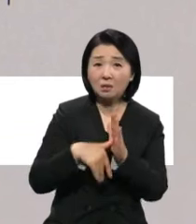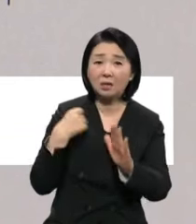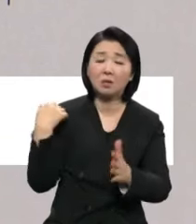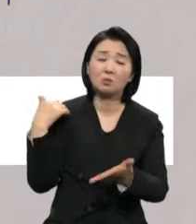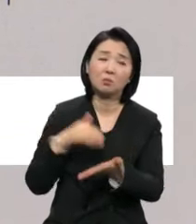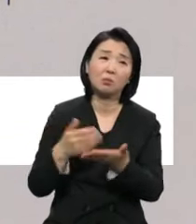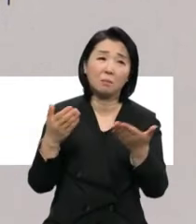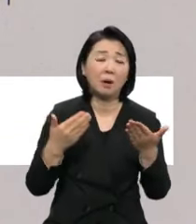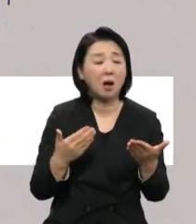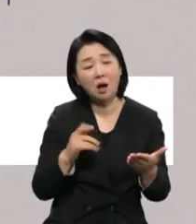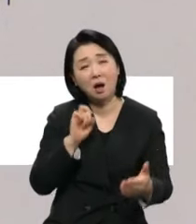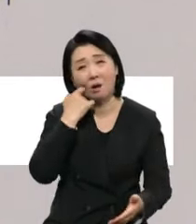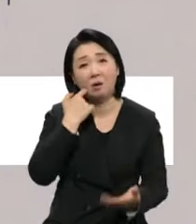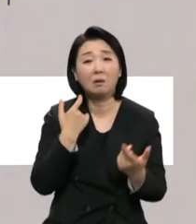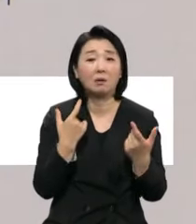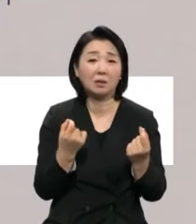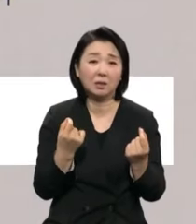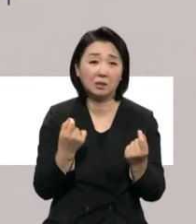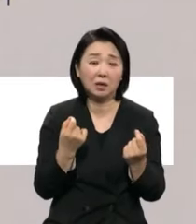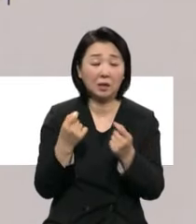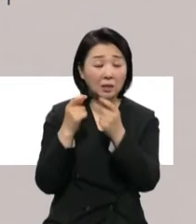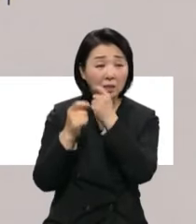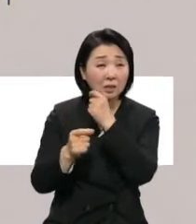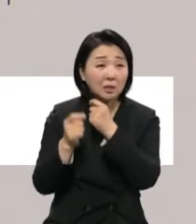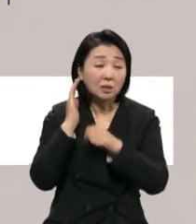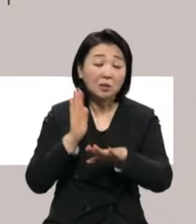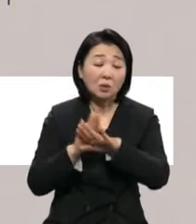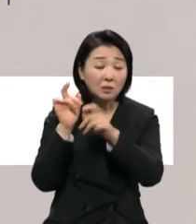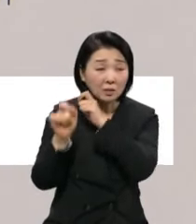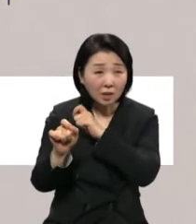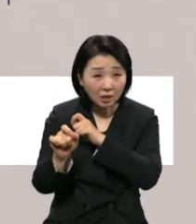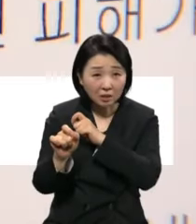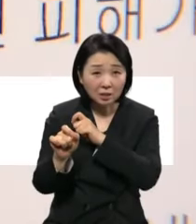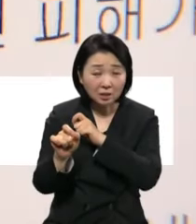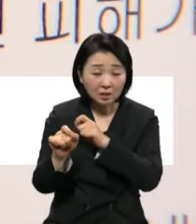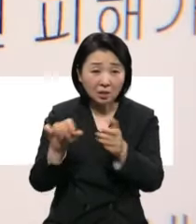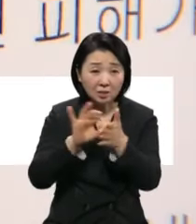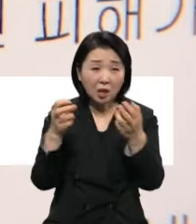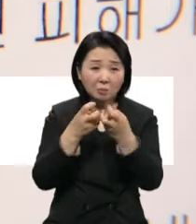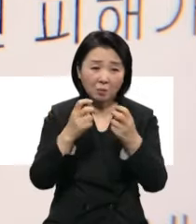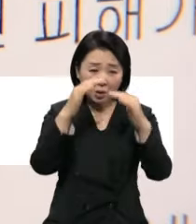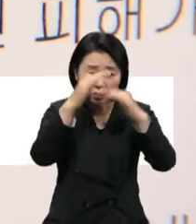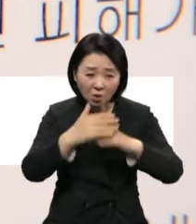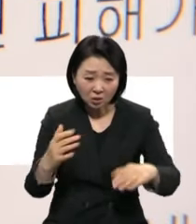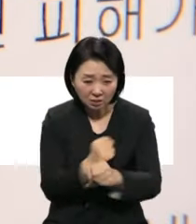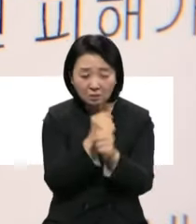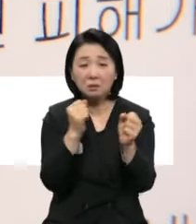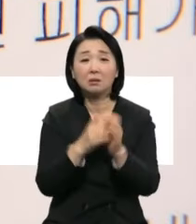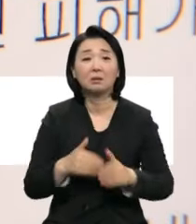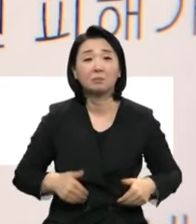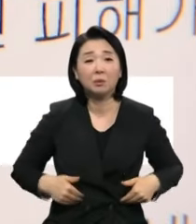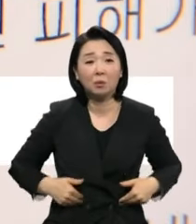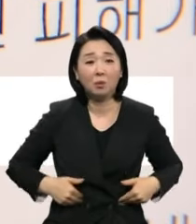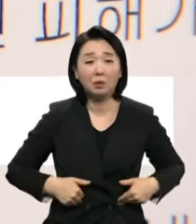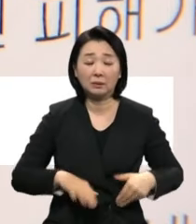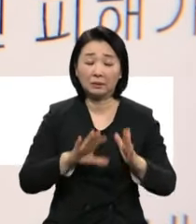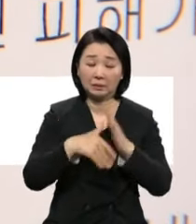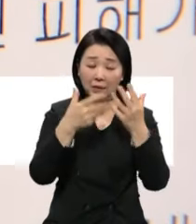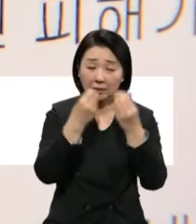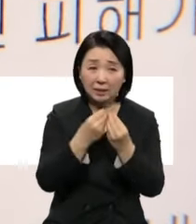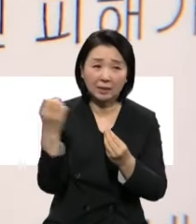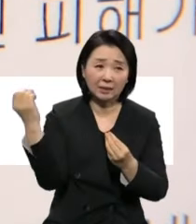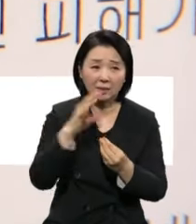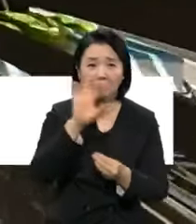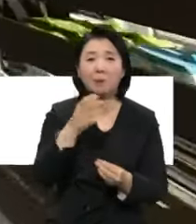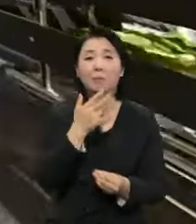돌려받는 거는 너무 어려운 일이구나. 전세 사기범들이 쓰는 수법을 그 정리를 해서 그런 사례들이 다시